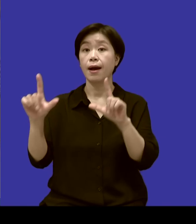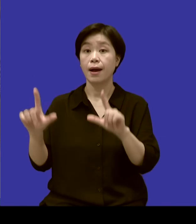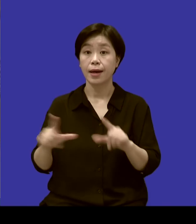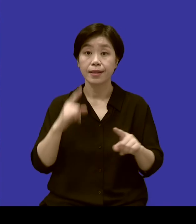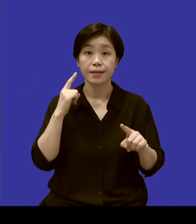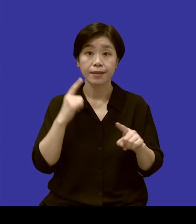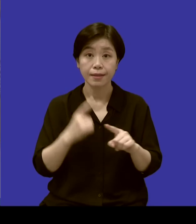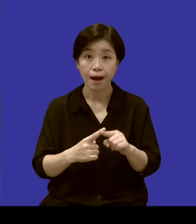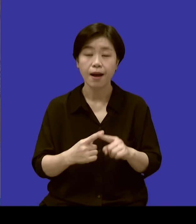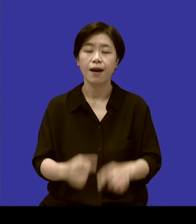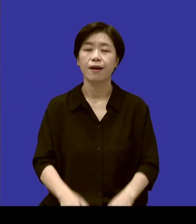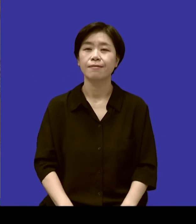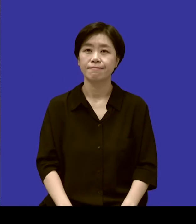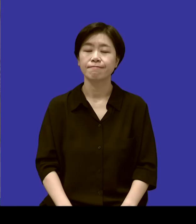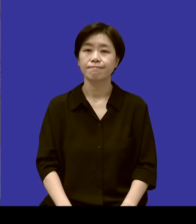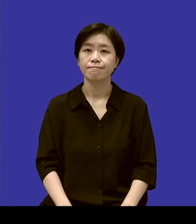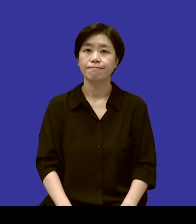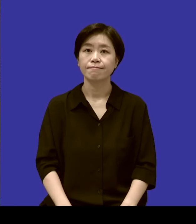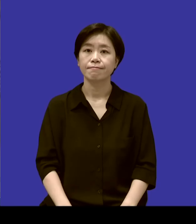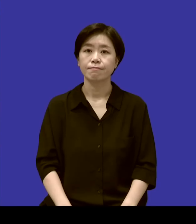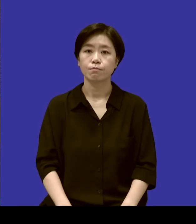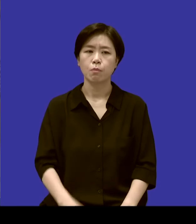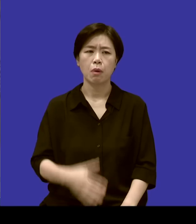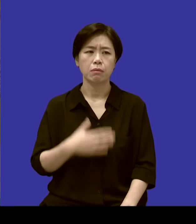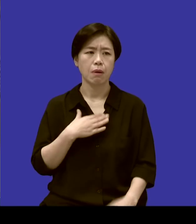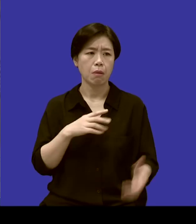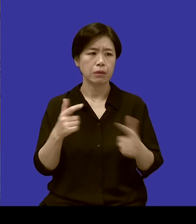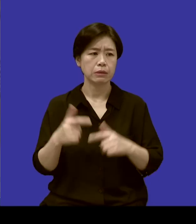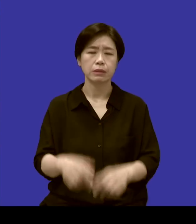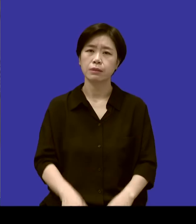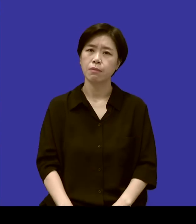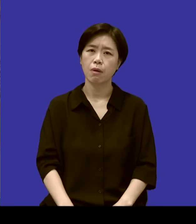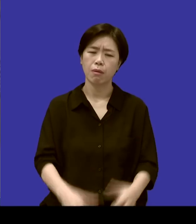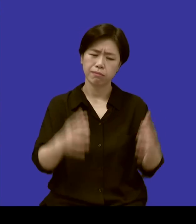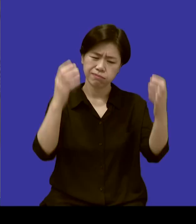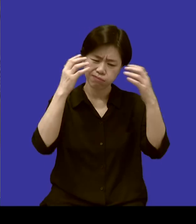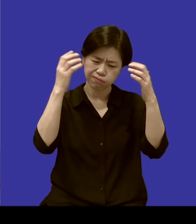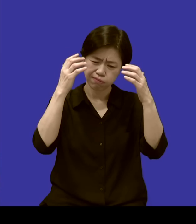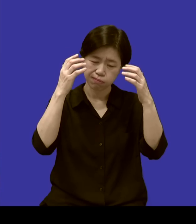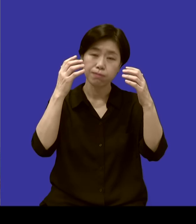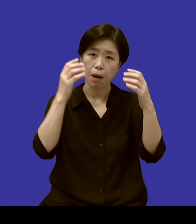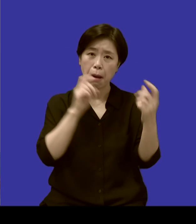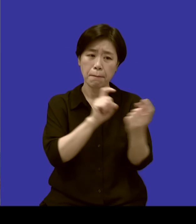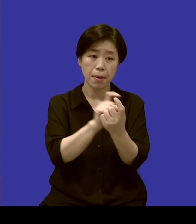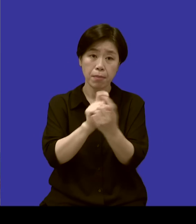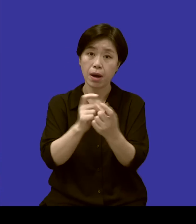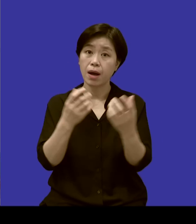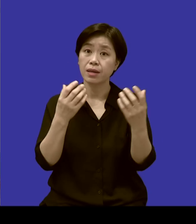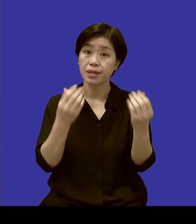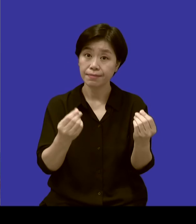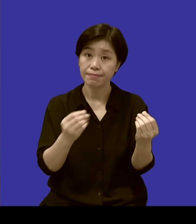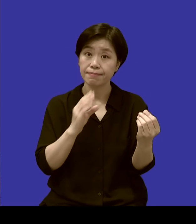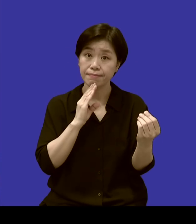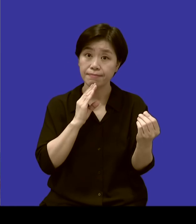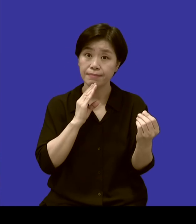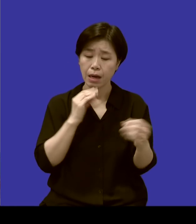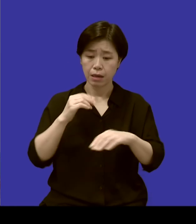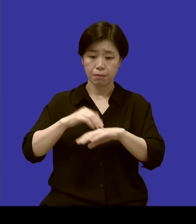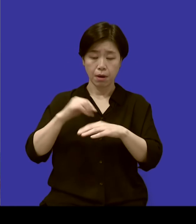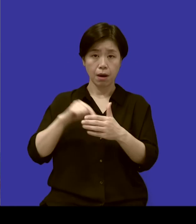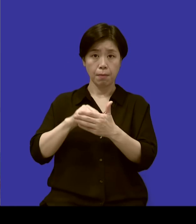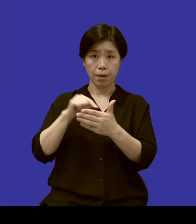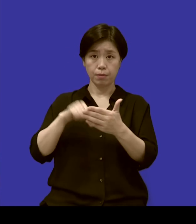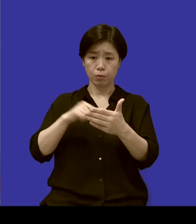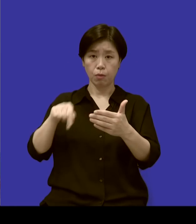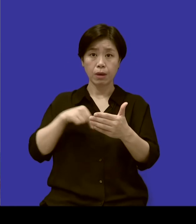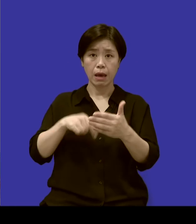죽을 고비도 2번 넘기고 예. 그다음에 뭐 사기도 당하고 배신도 당했잖아요. 예. 난 내 마음은 정말 지옥인데